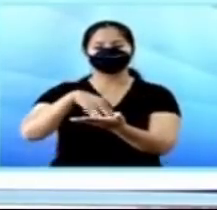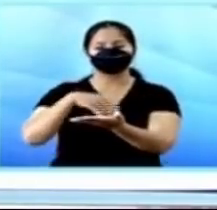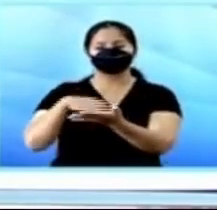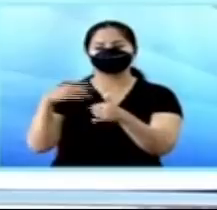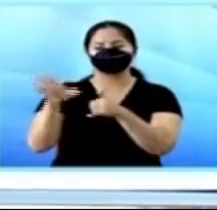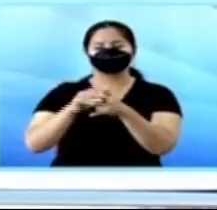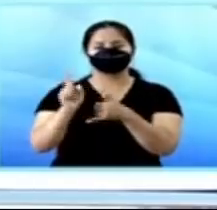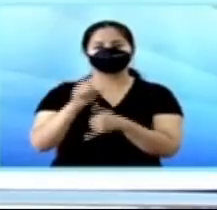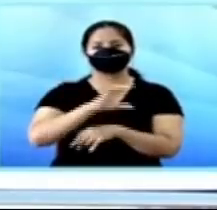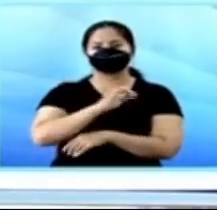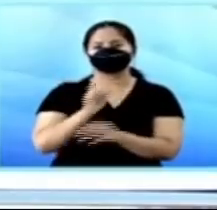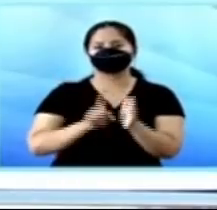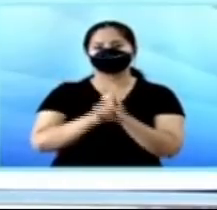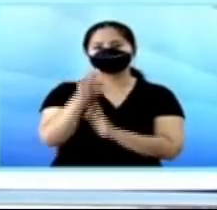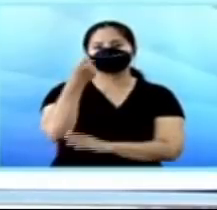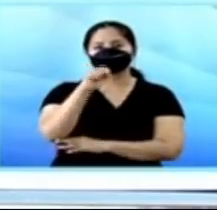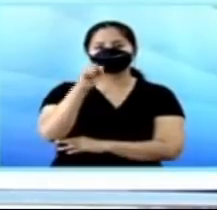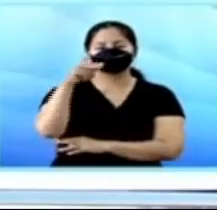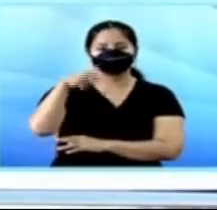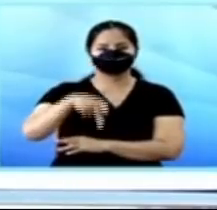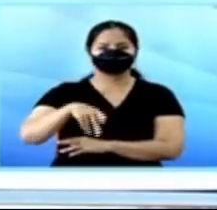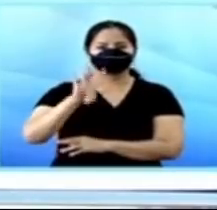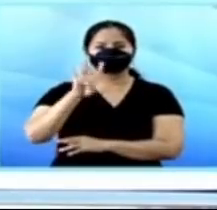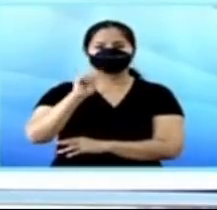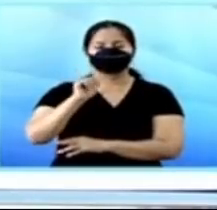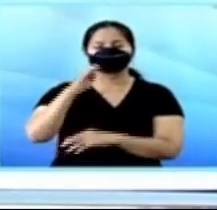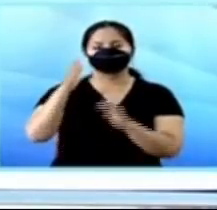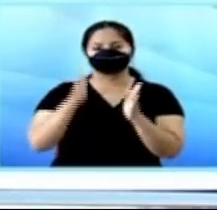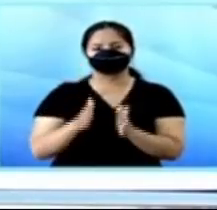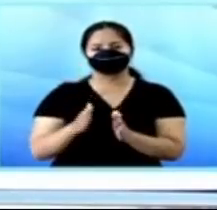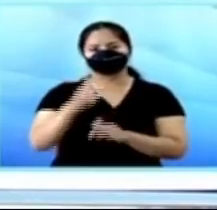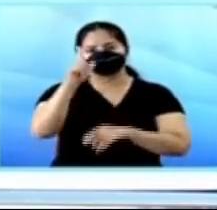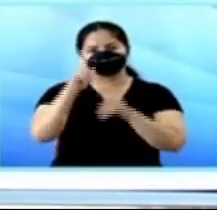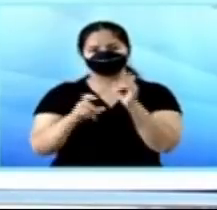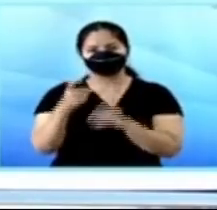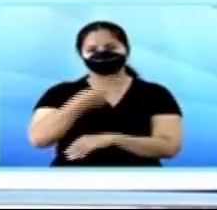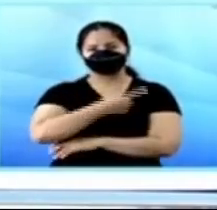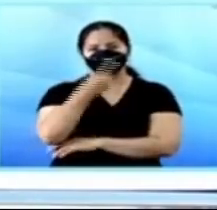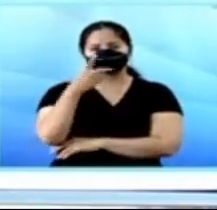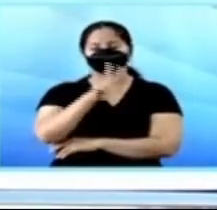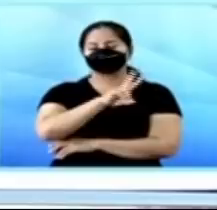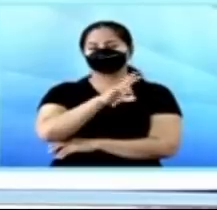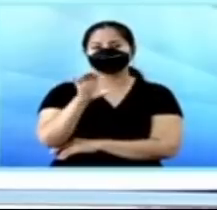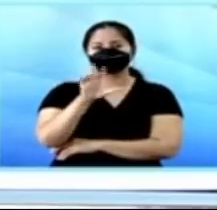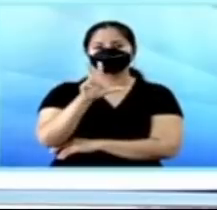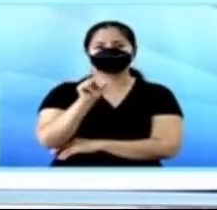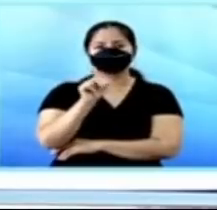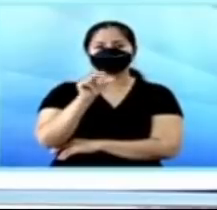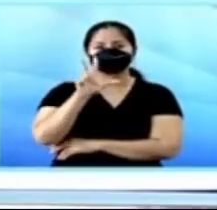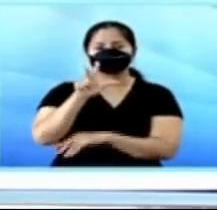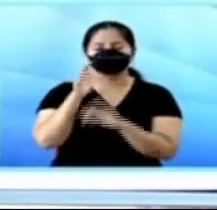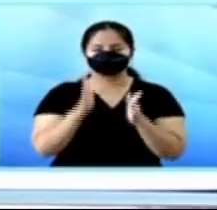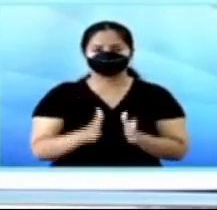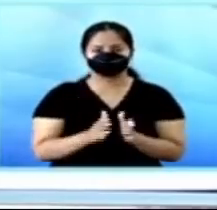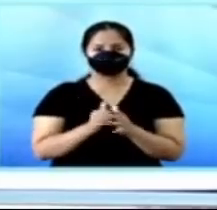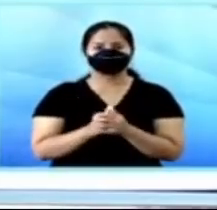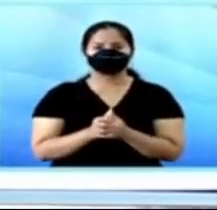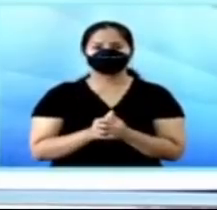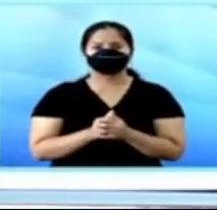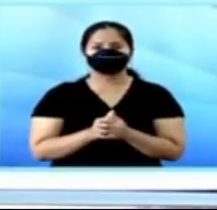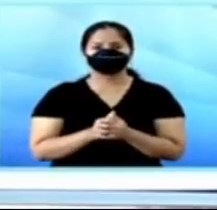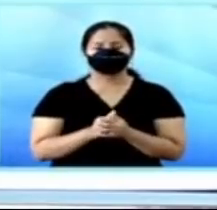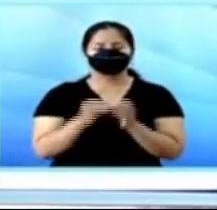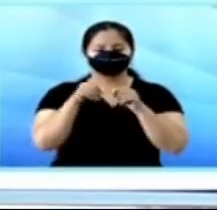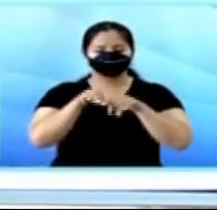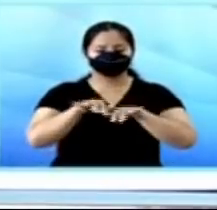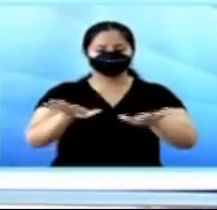ชื้อใหม่สูงถึง 10,040 คนและการเสียชีวิตสูงถึง233คนนอกจากนั้นสภาพของ